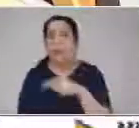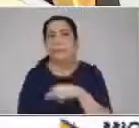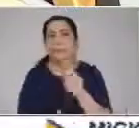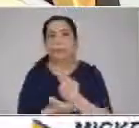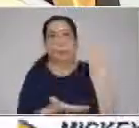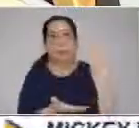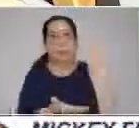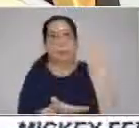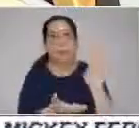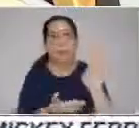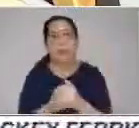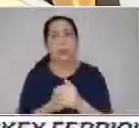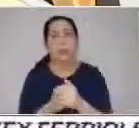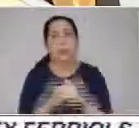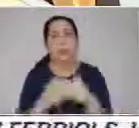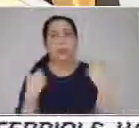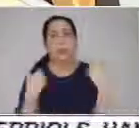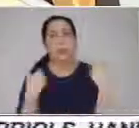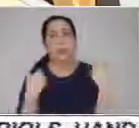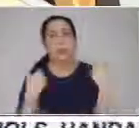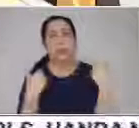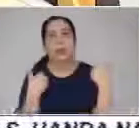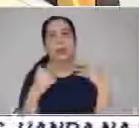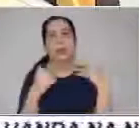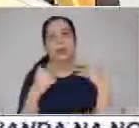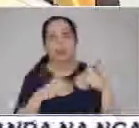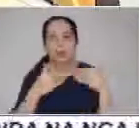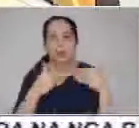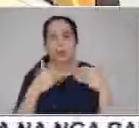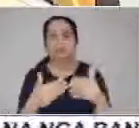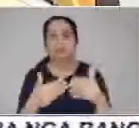din, nakakalusot. May mga nakakalusot. Nagtatanong lang, ilang taong ka na?